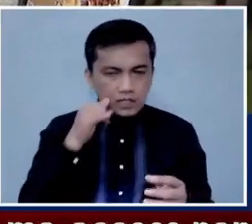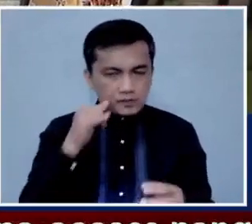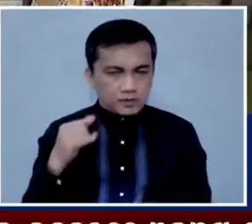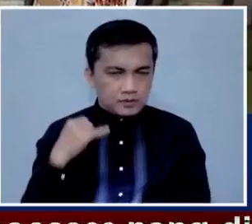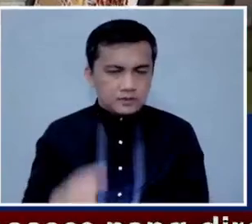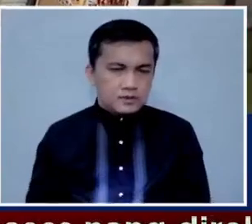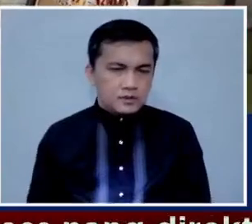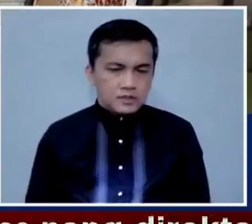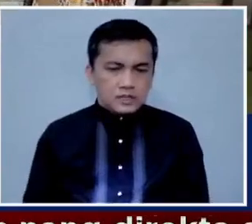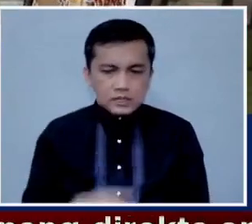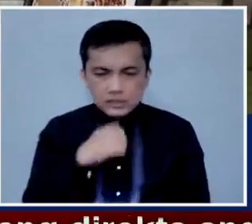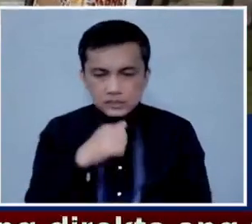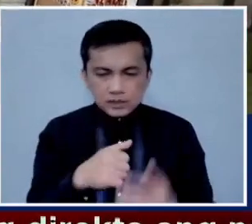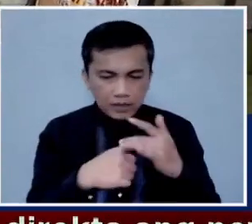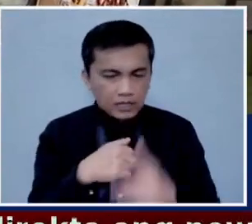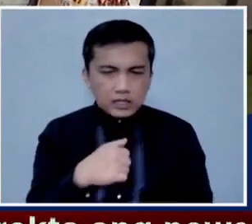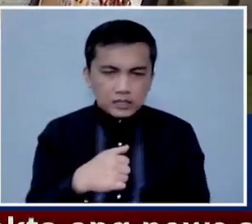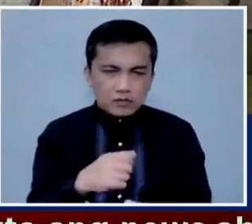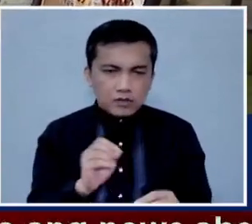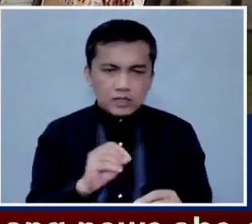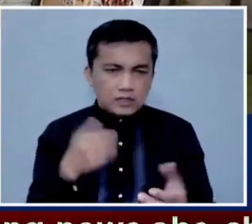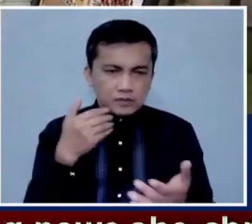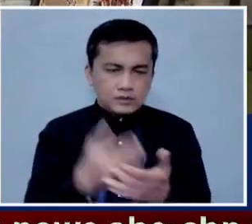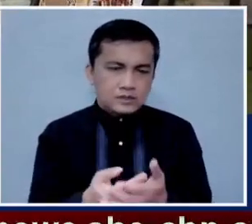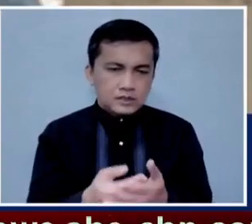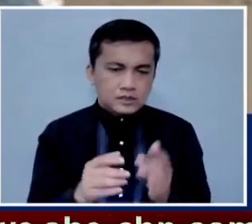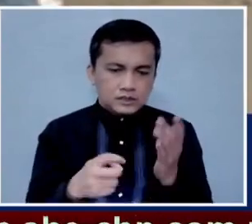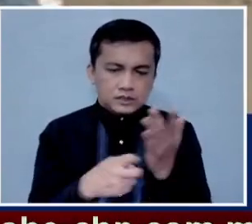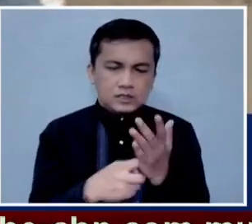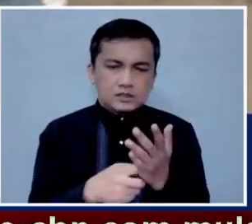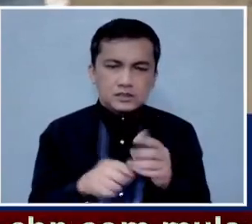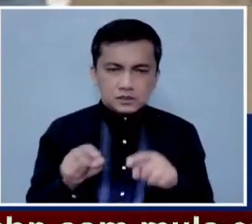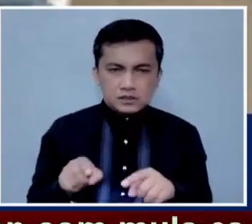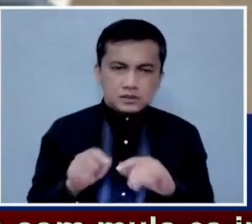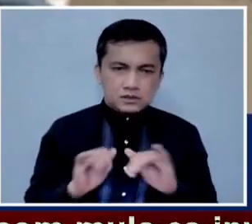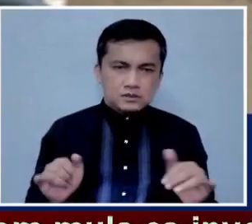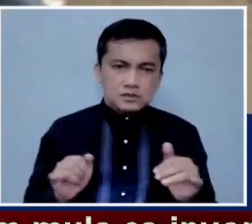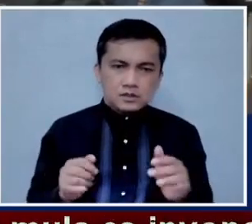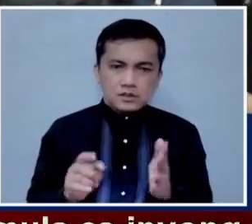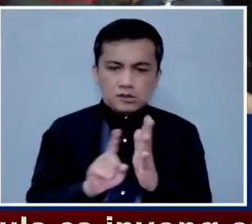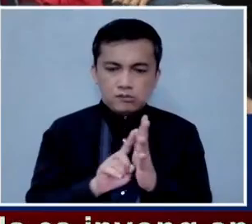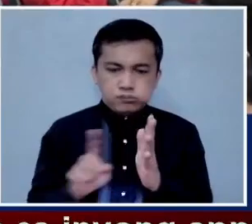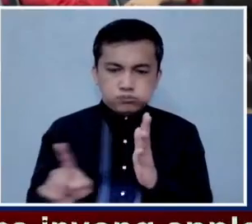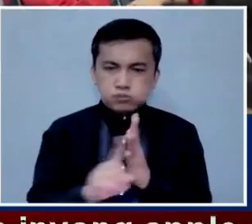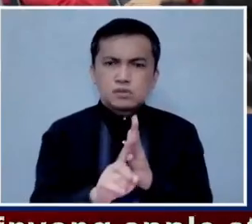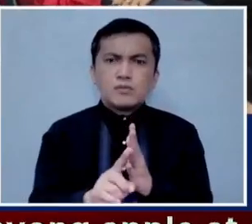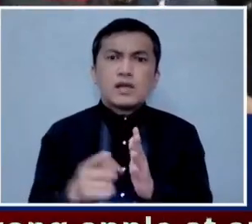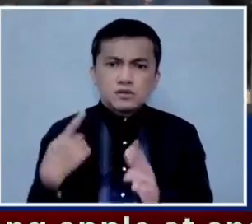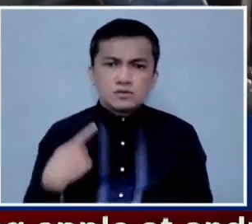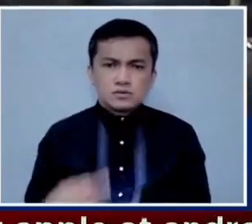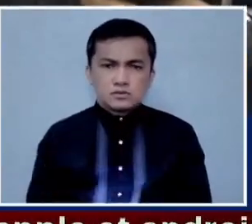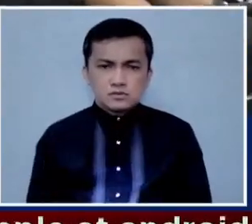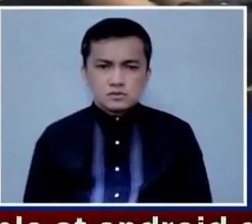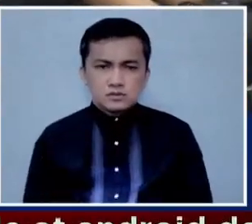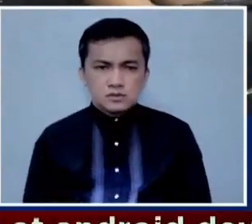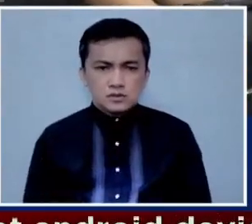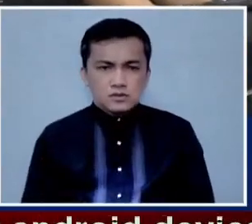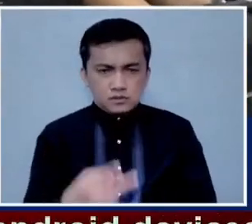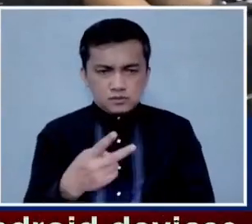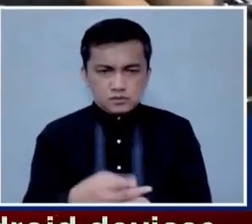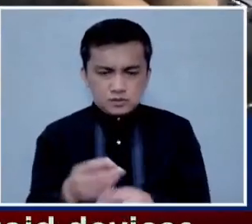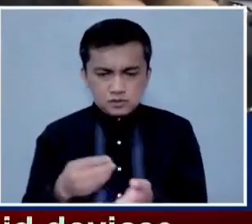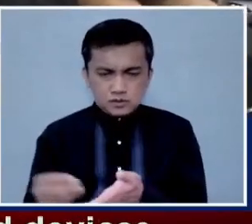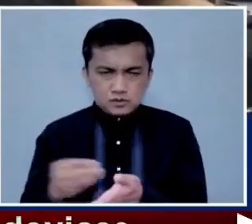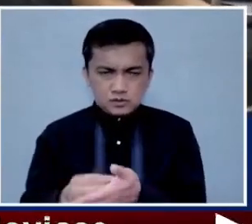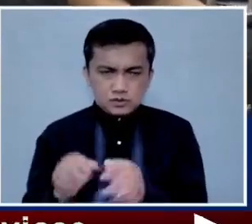mag-agap sir, wala kang maabutan ng tiket, eh ganito pa. May sumisingit doon sa unahan. Doble gastos naman ang inabot ng pamilya